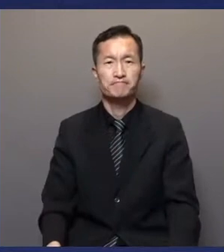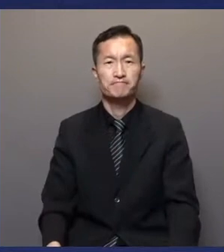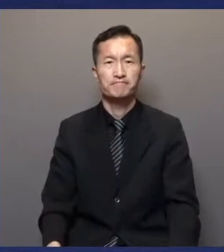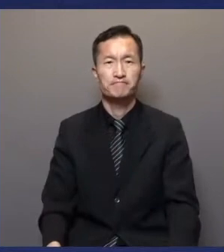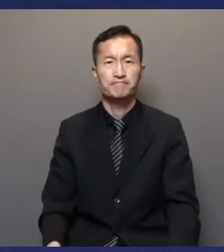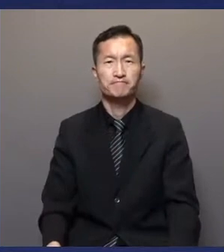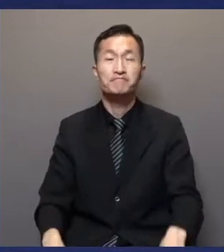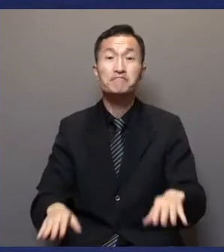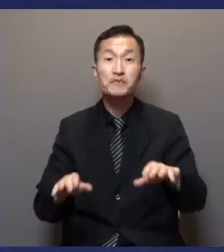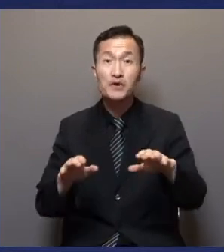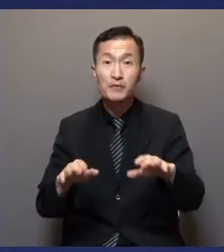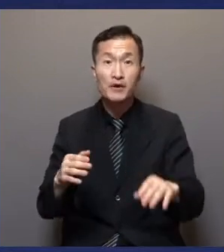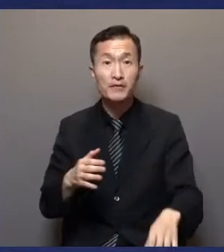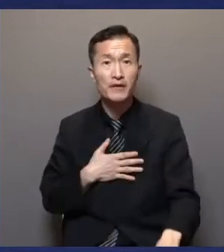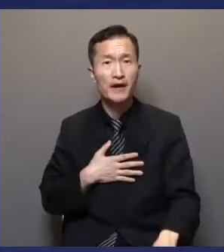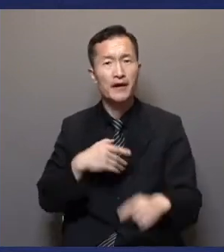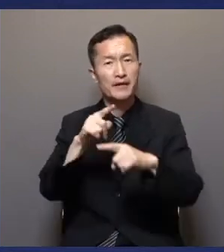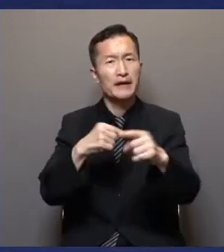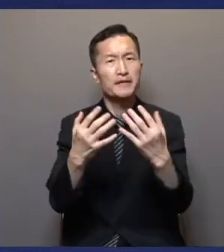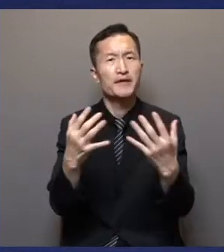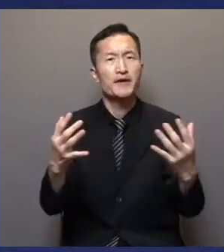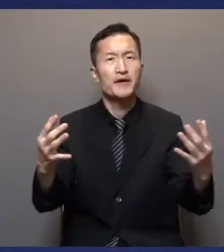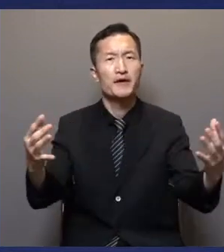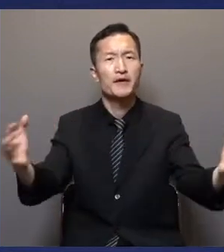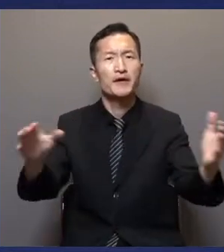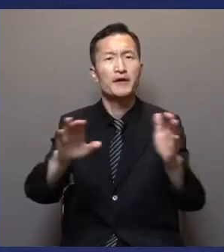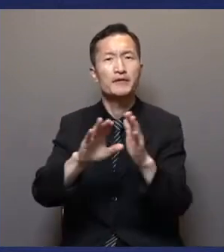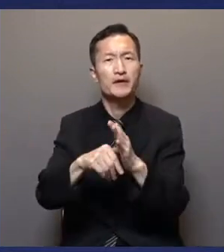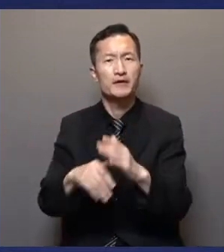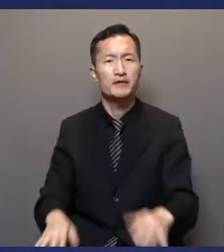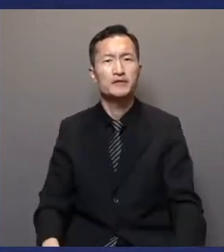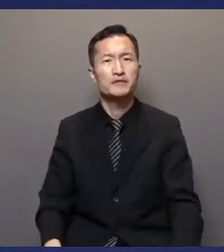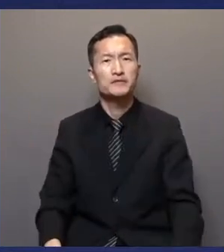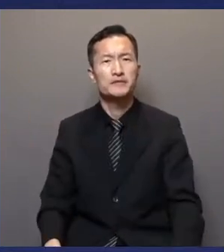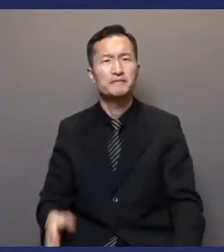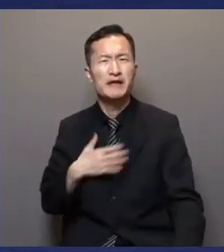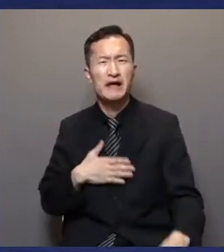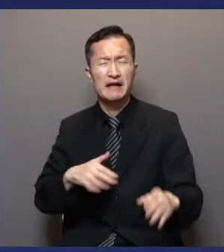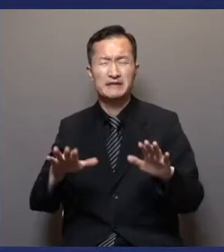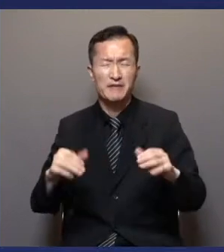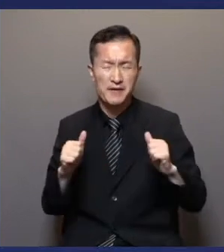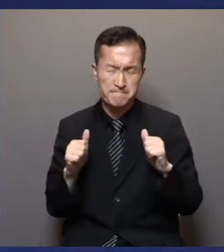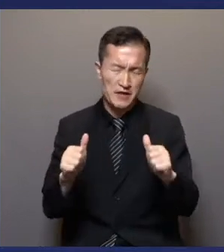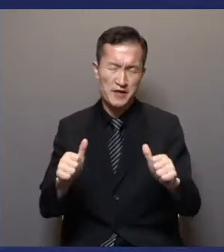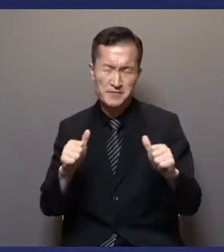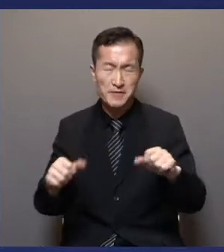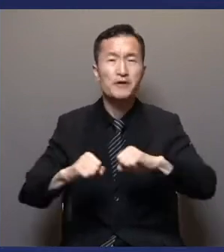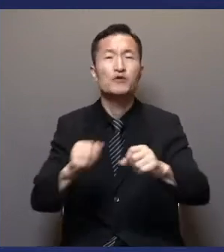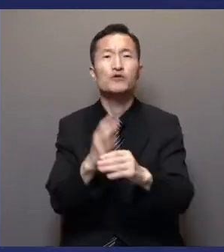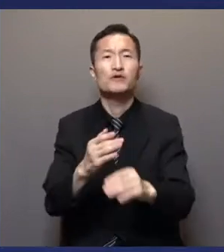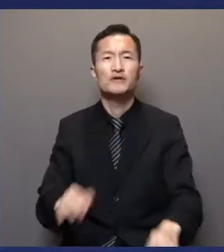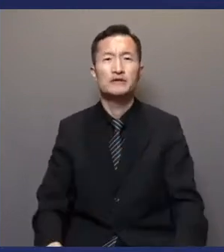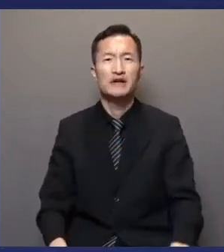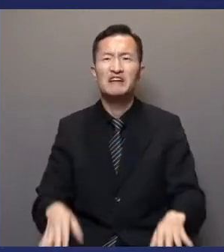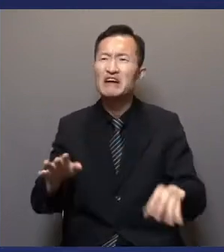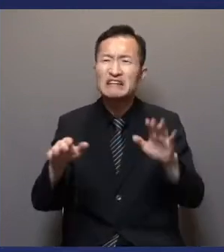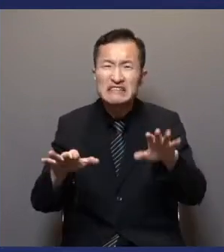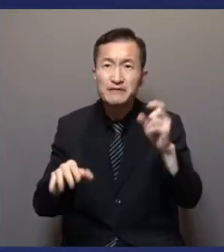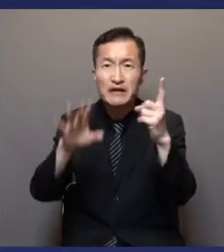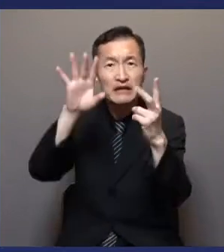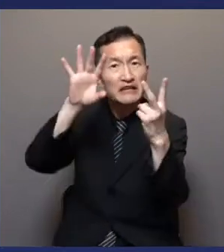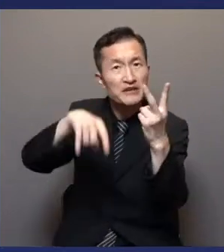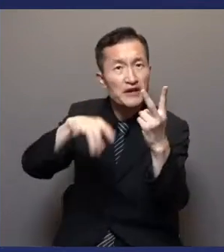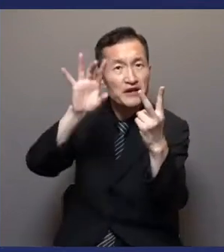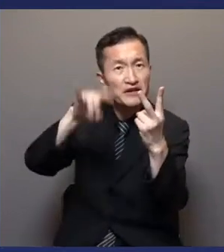이번 전당대회에서 치열하게 노선 투쟁을 하고 있습니다. 어떤 분들은 너 2등이니까